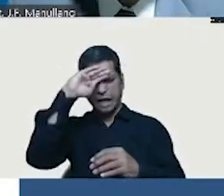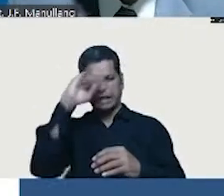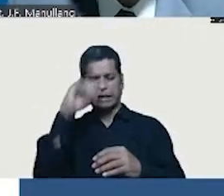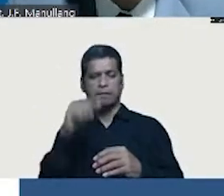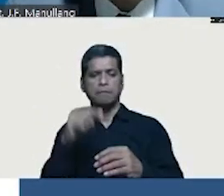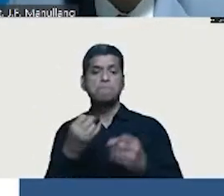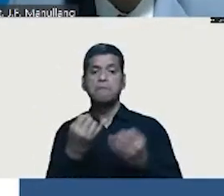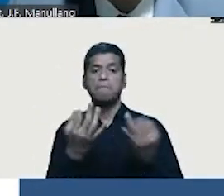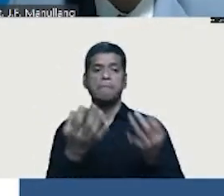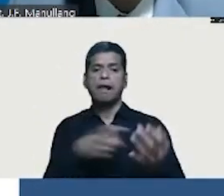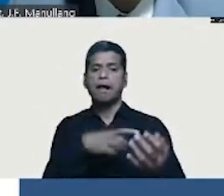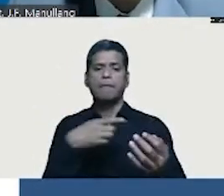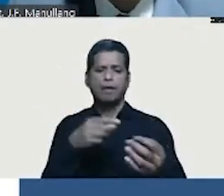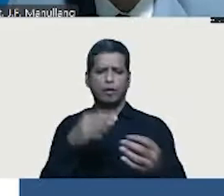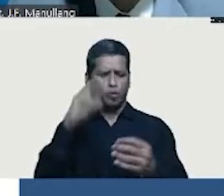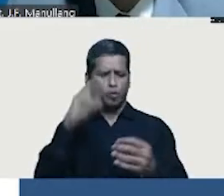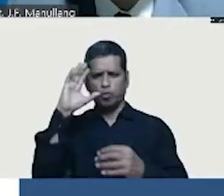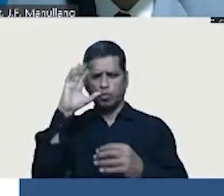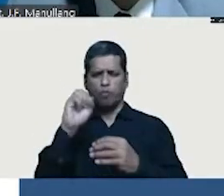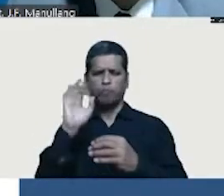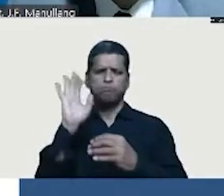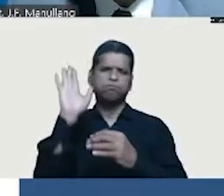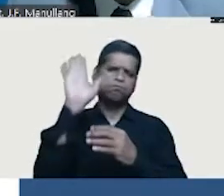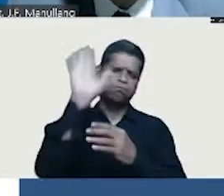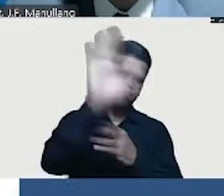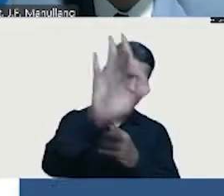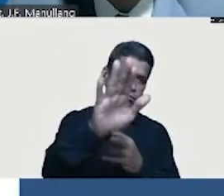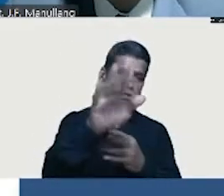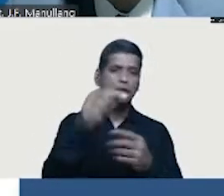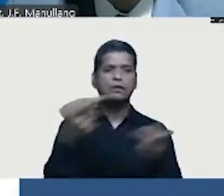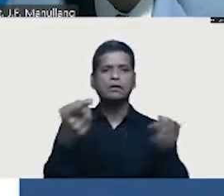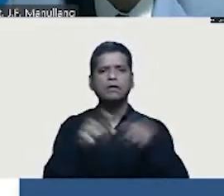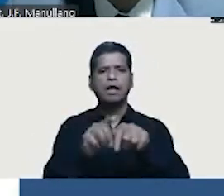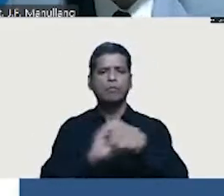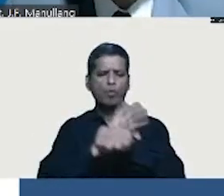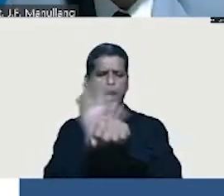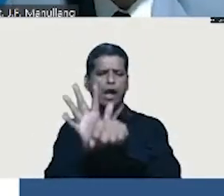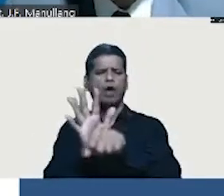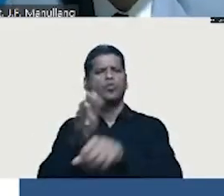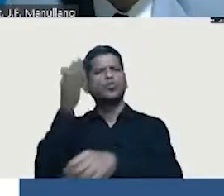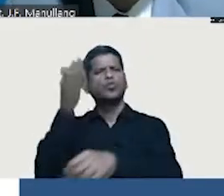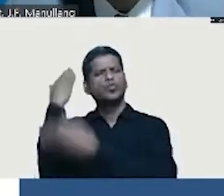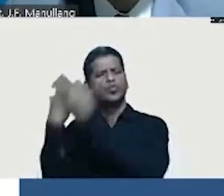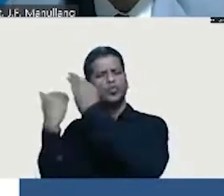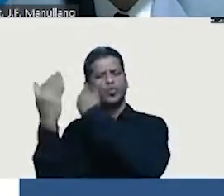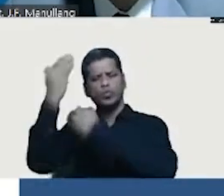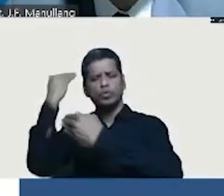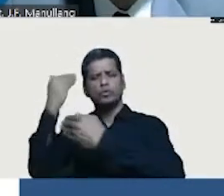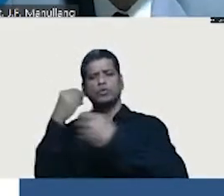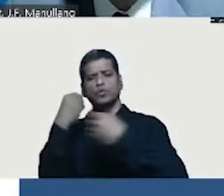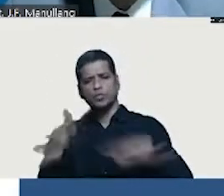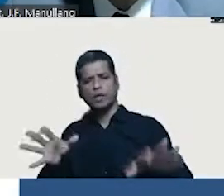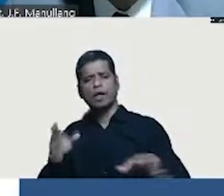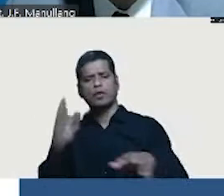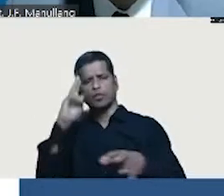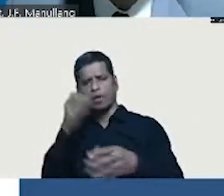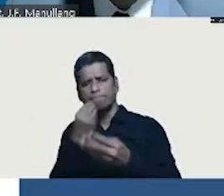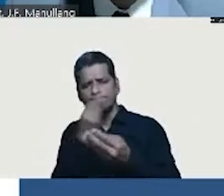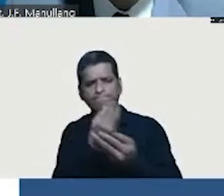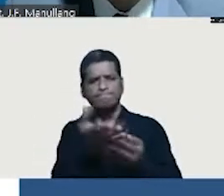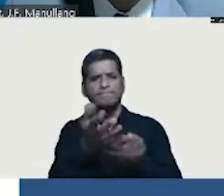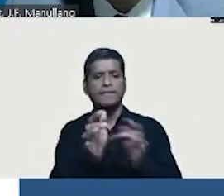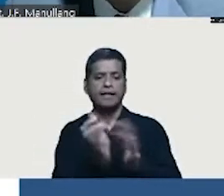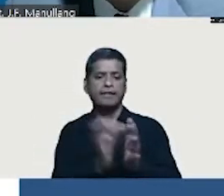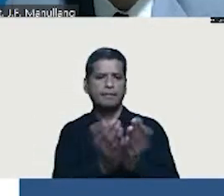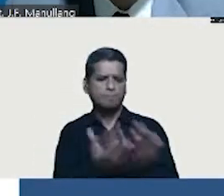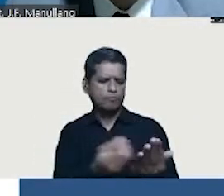tetapi tuhan Dariza purbakala dari sejak mulanya ia sudah beritahukan hal-hal